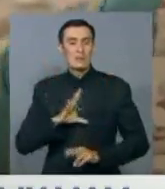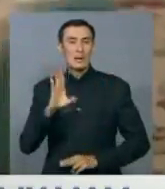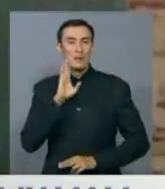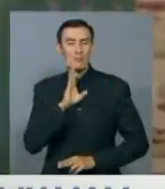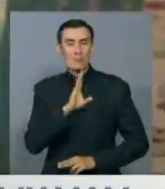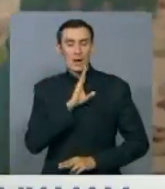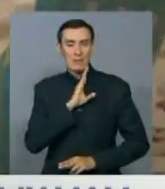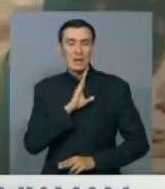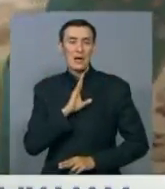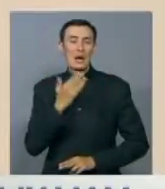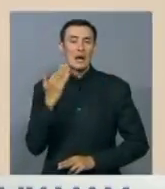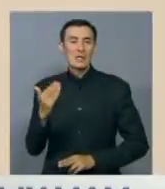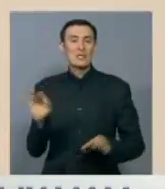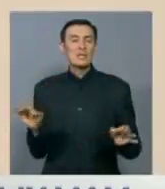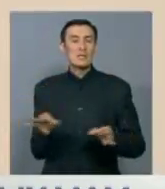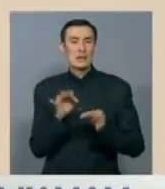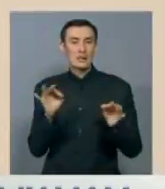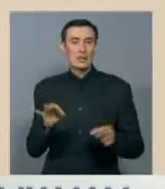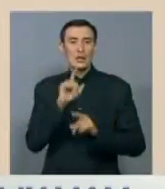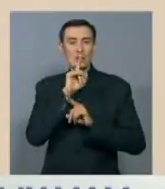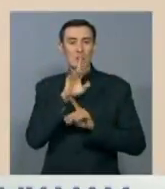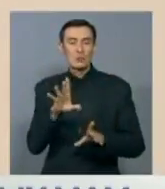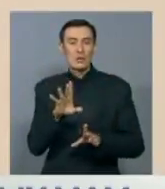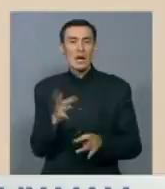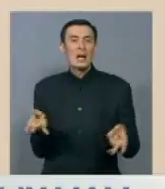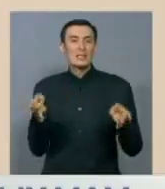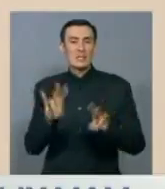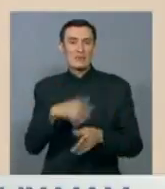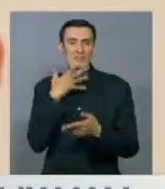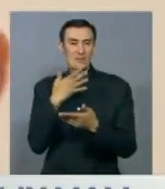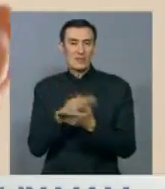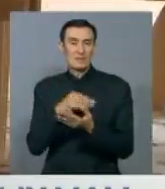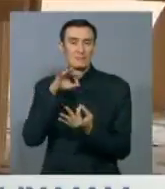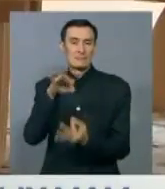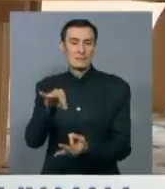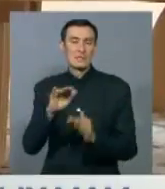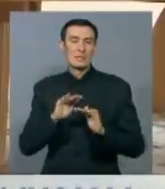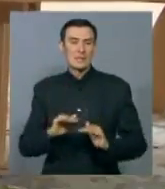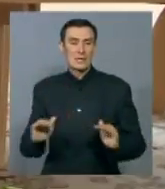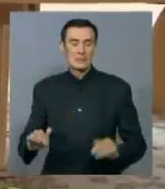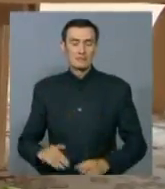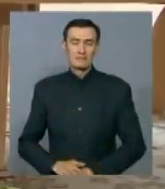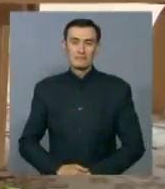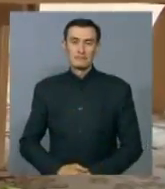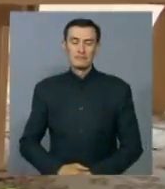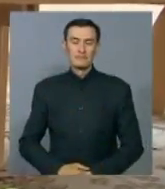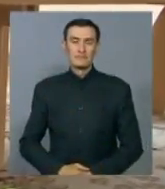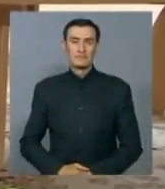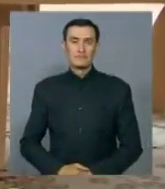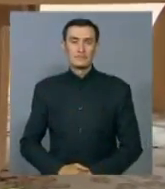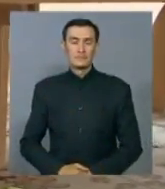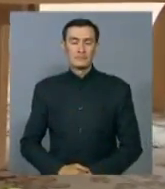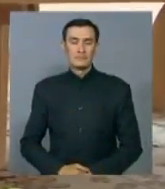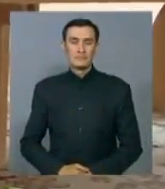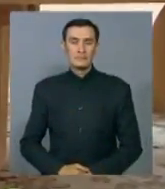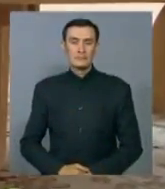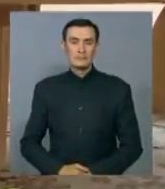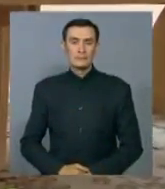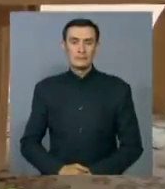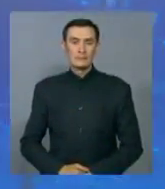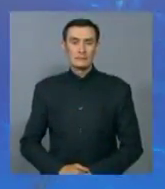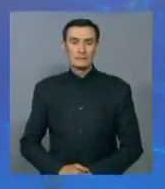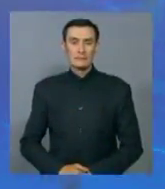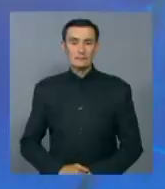всем обстоятельствам, они уже никогда не оставят своих детей. Анна Лицинберзина, Аслан Тулепов, Усть-Каменогорск, Хабар 24.